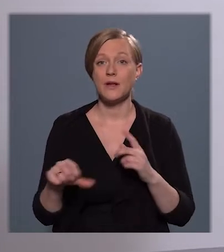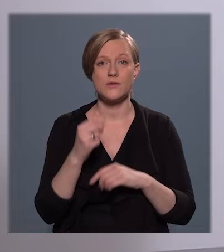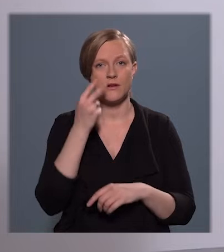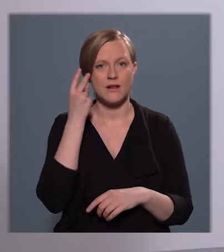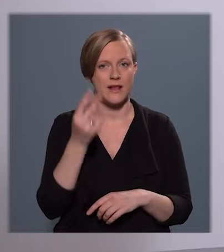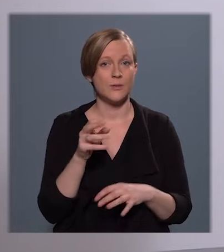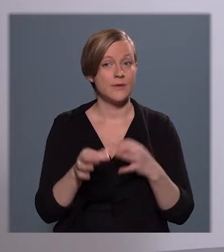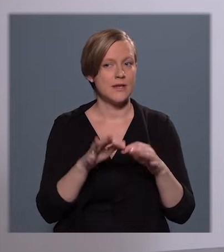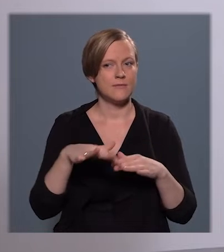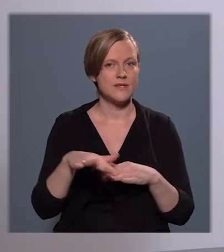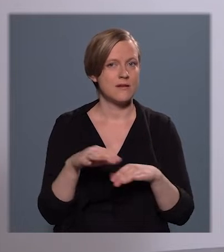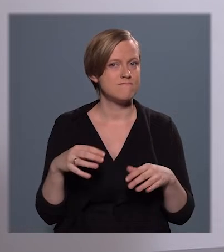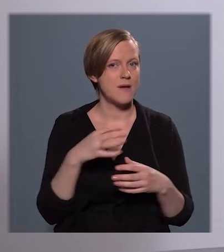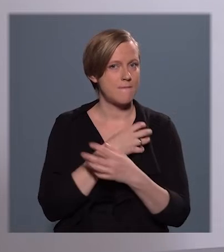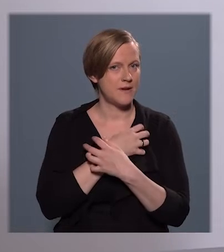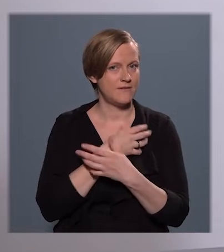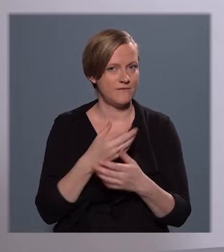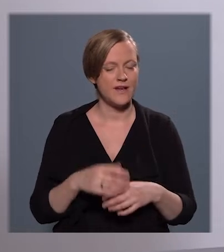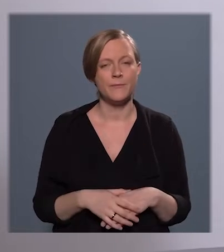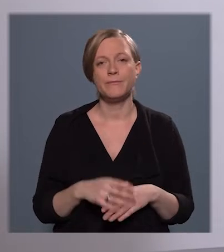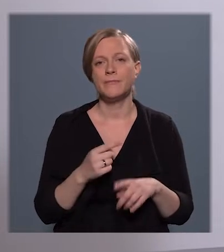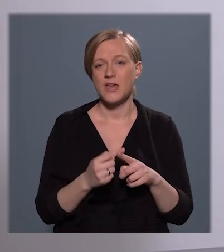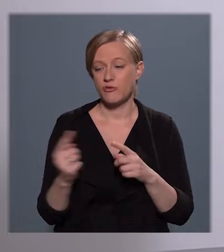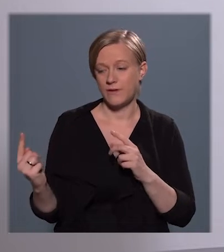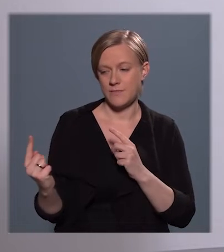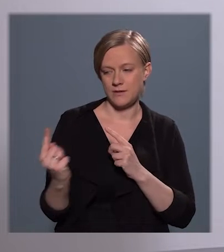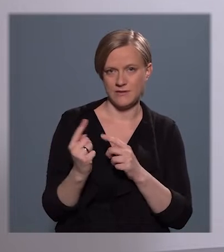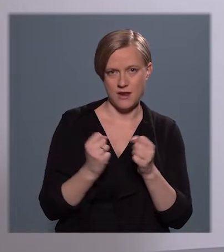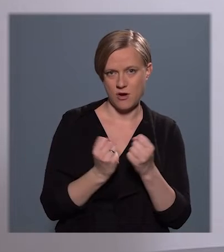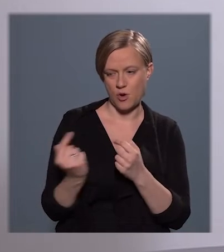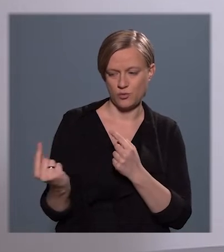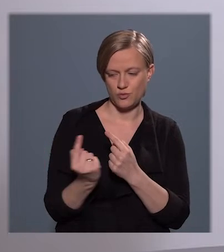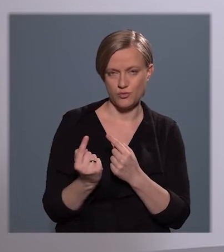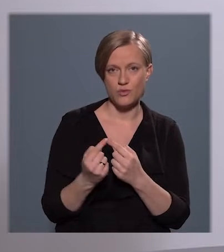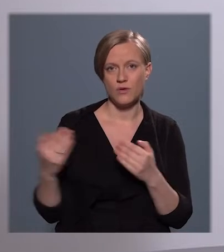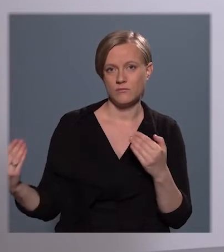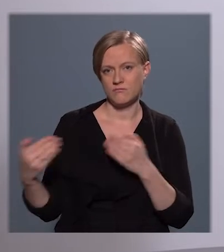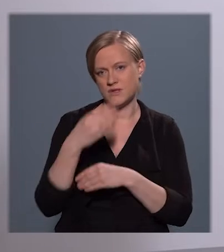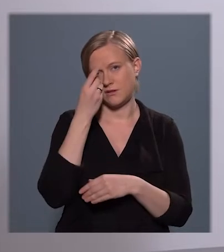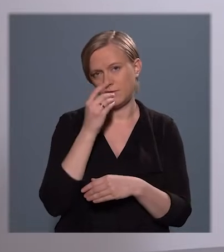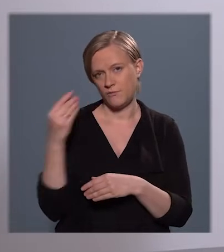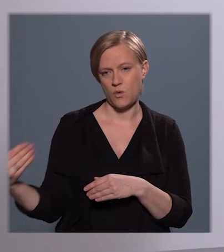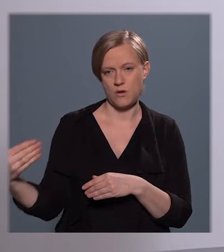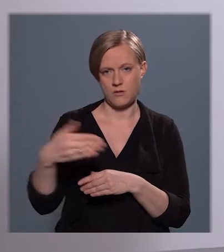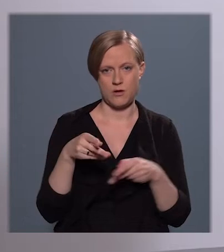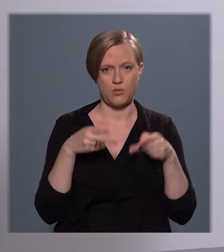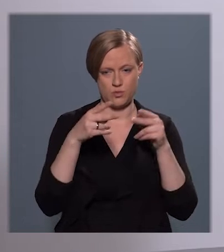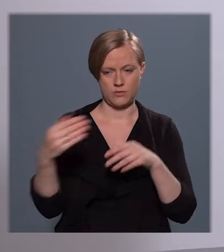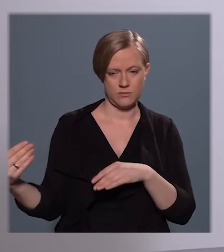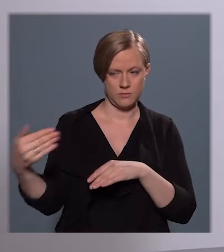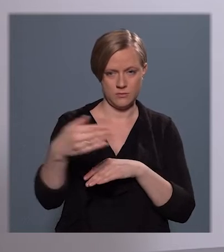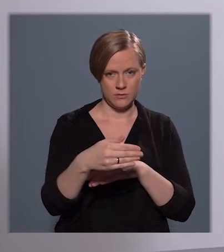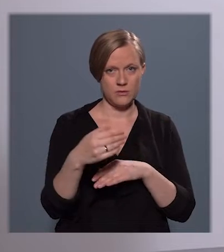láttam természetben medvét. Másfél méterre jött az autónktól, keresztül szeretett volna menni az úton,